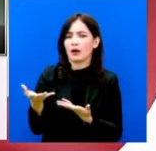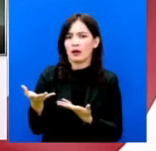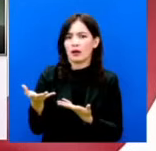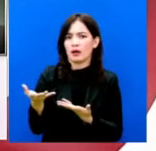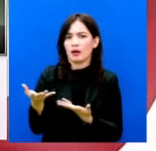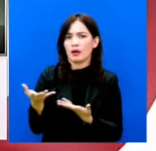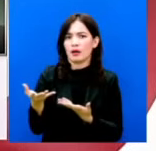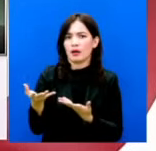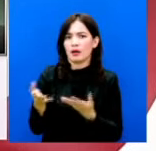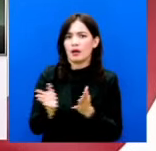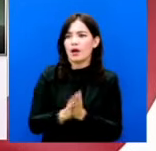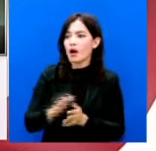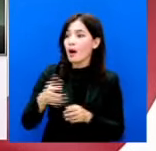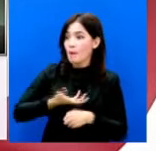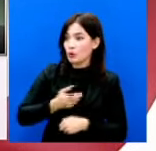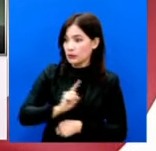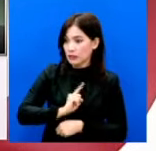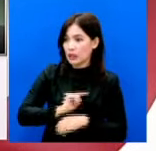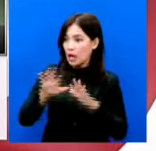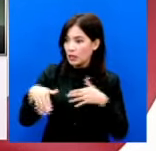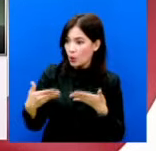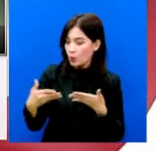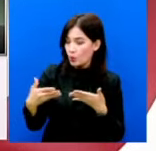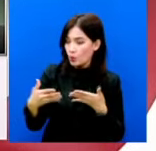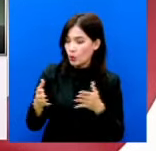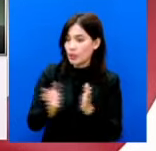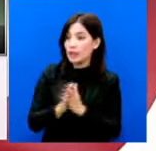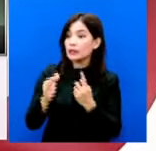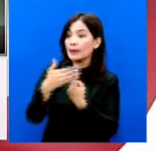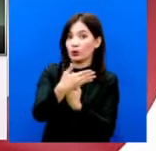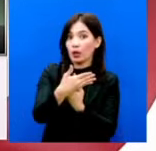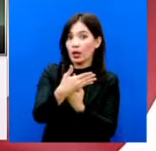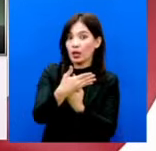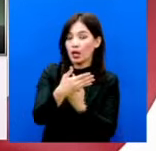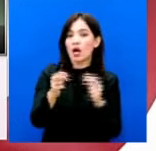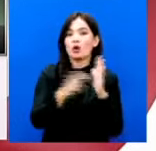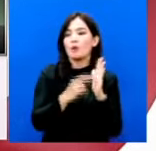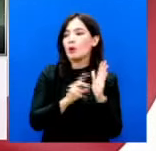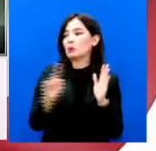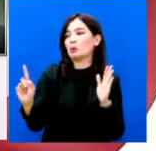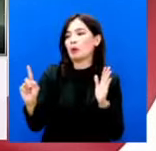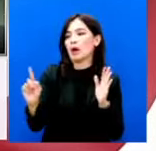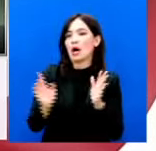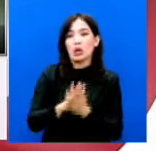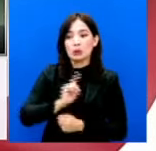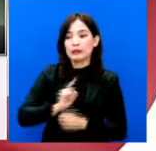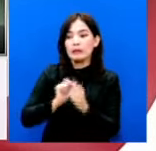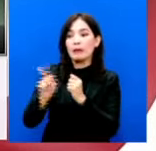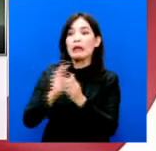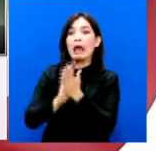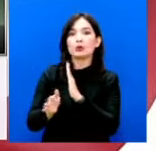Ya tahu apa, mandiri atau asuransi. Kalau asuransi maka di nomor 2 kan, kalau mandiri langsung